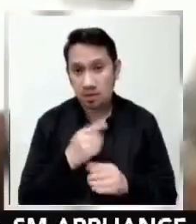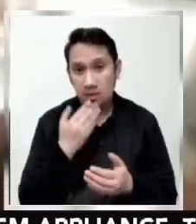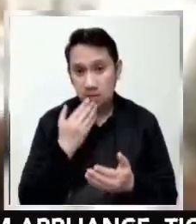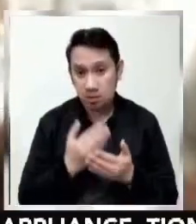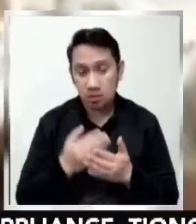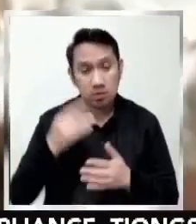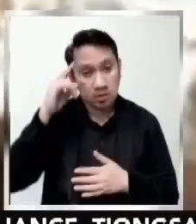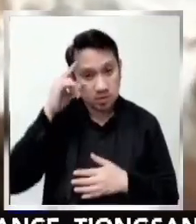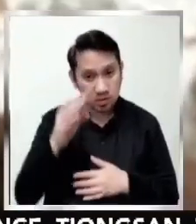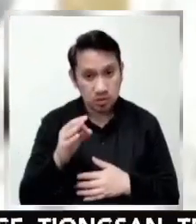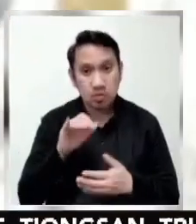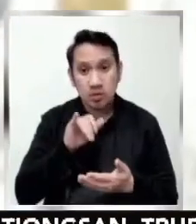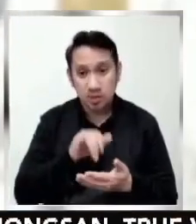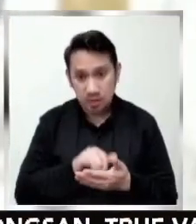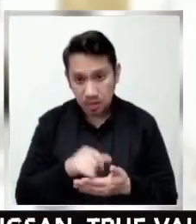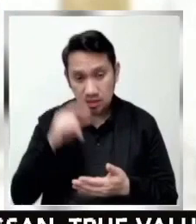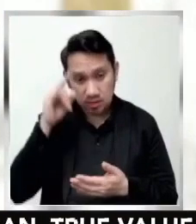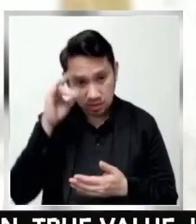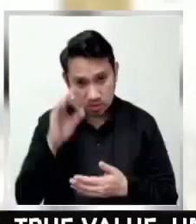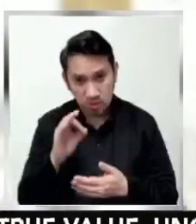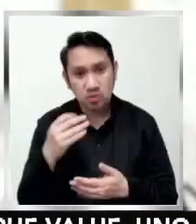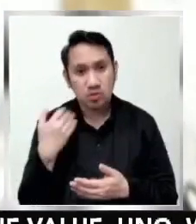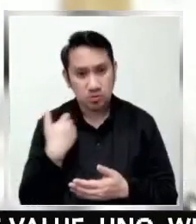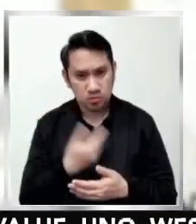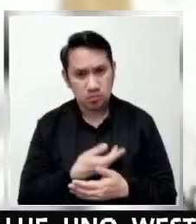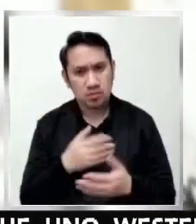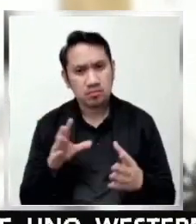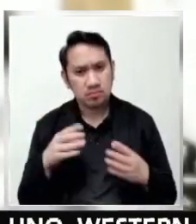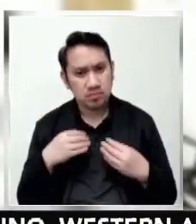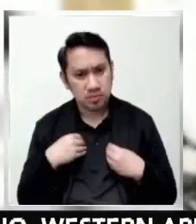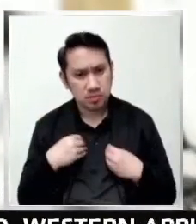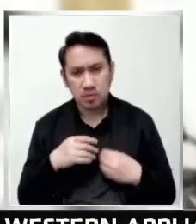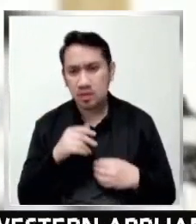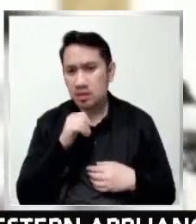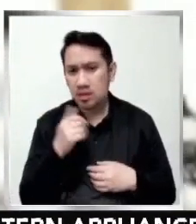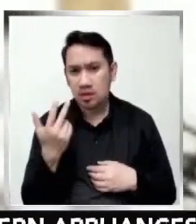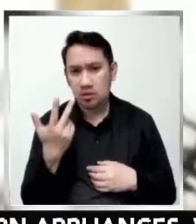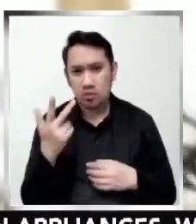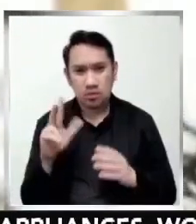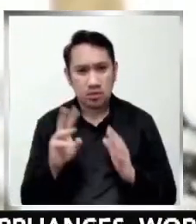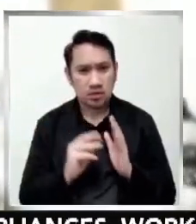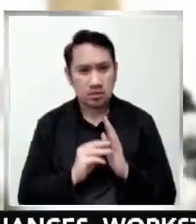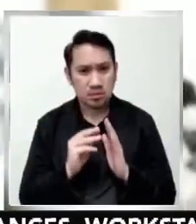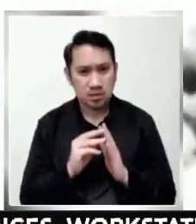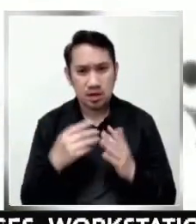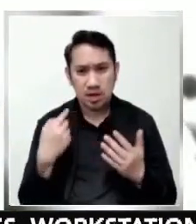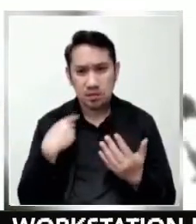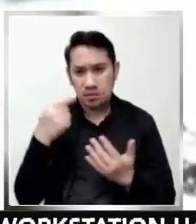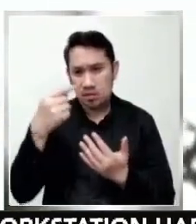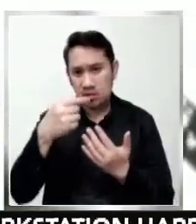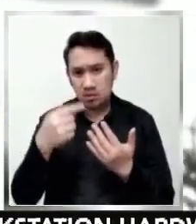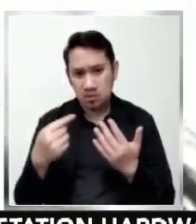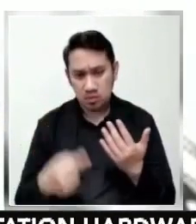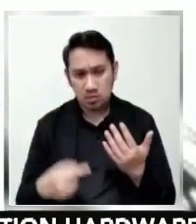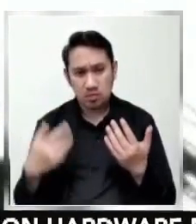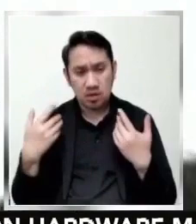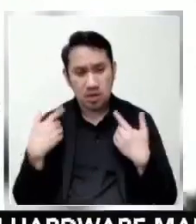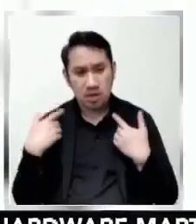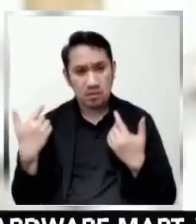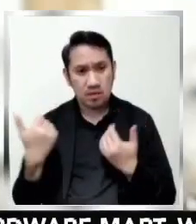decision po na yun ay paninindigan natin. Hindi lang po naman 3 million yung logo lang. There are so many other deliverables